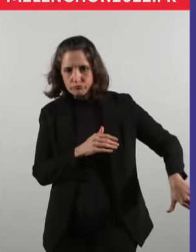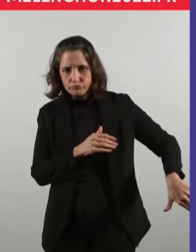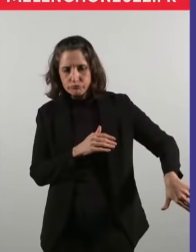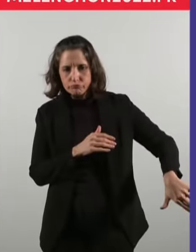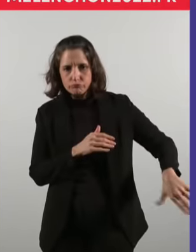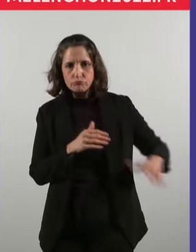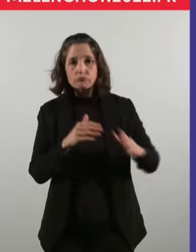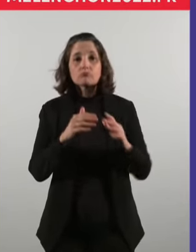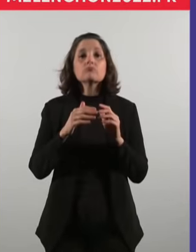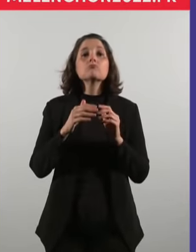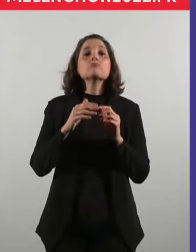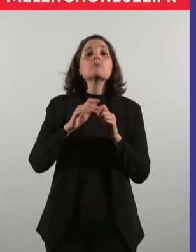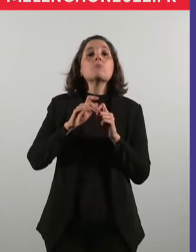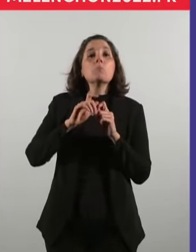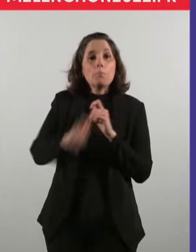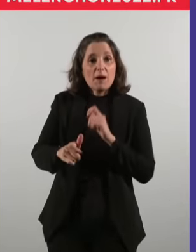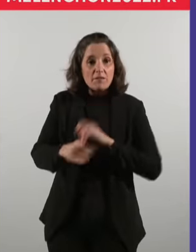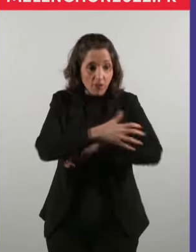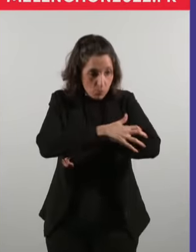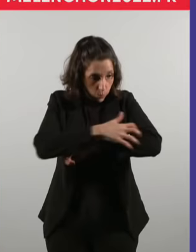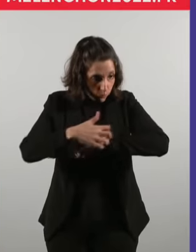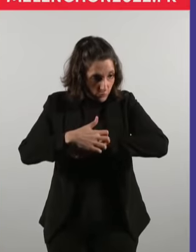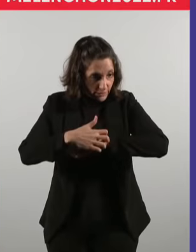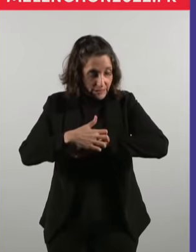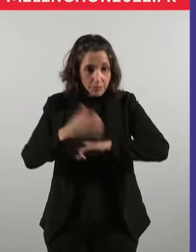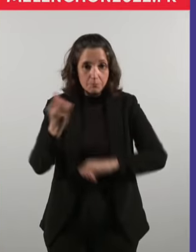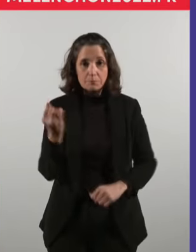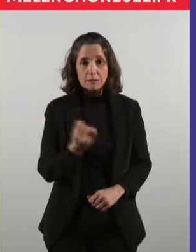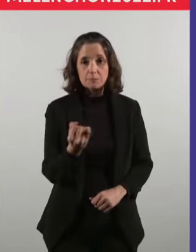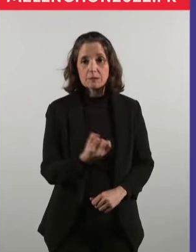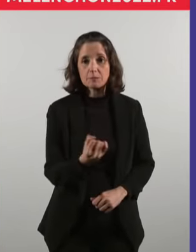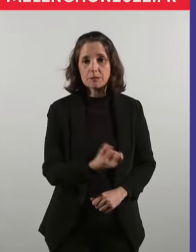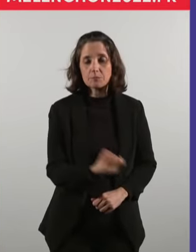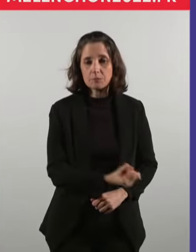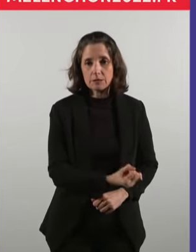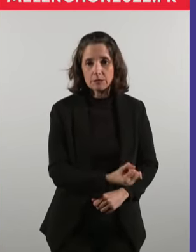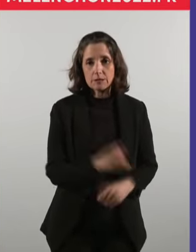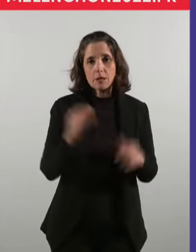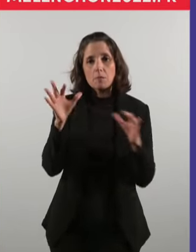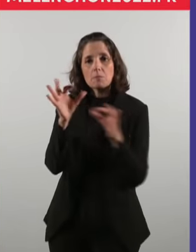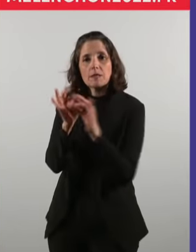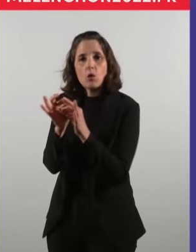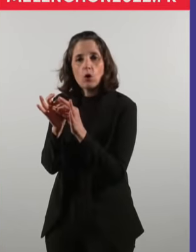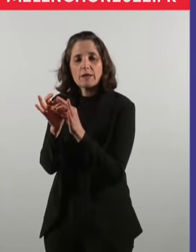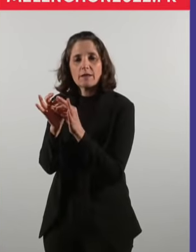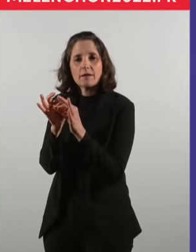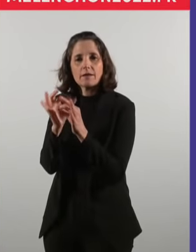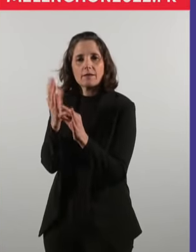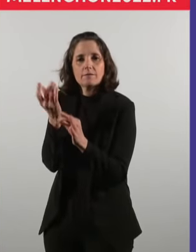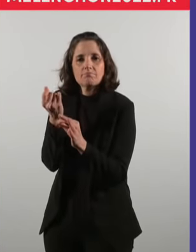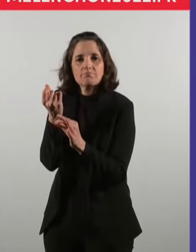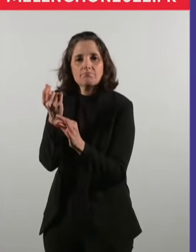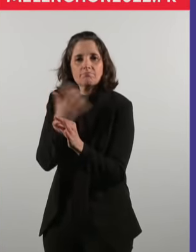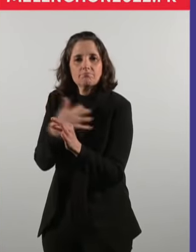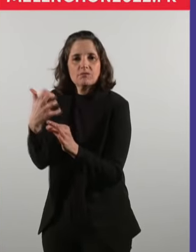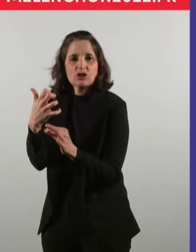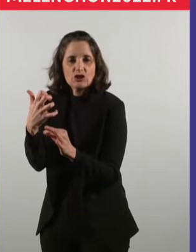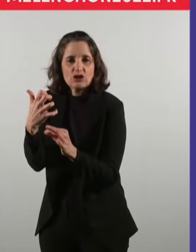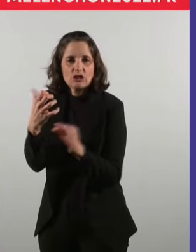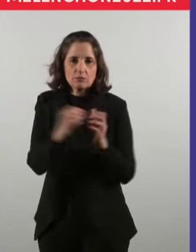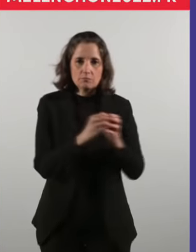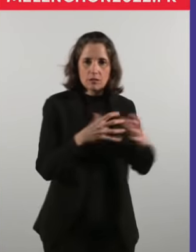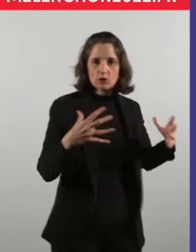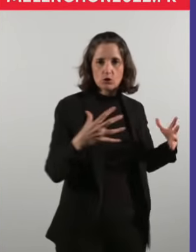pauvreté. Elles profitent souvent à une minorité au détriment de la majorité. Elles détériorent la qualité de la vie et